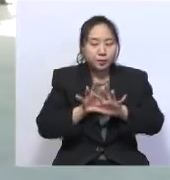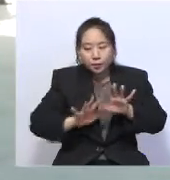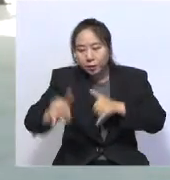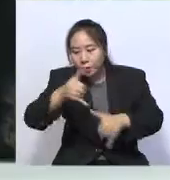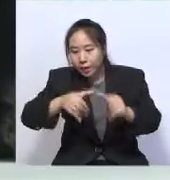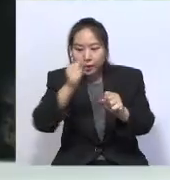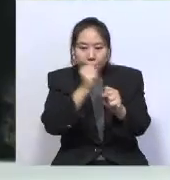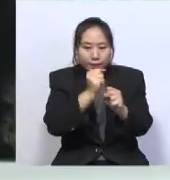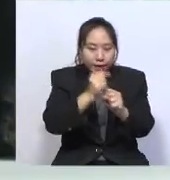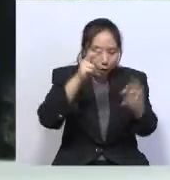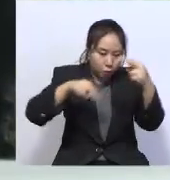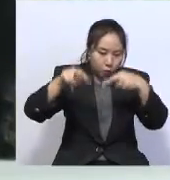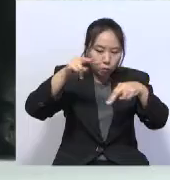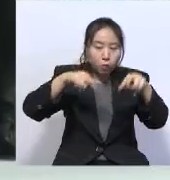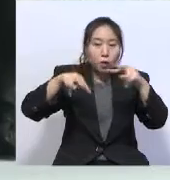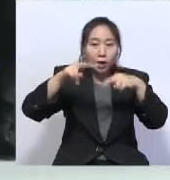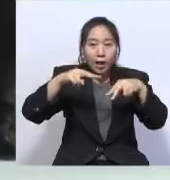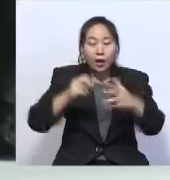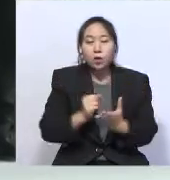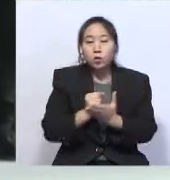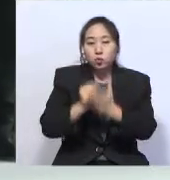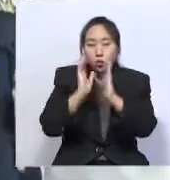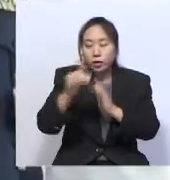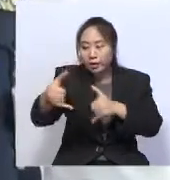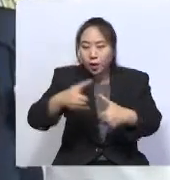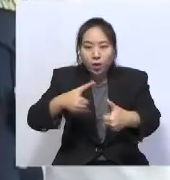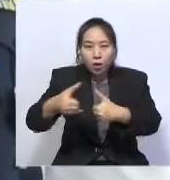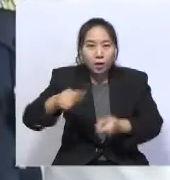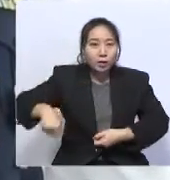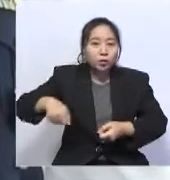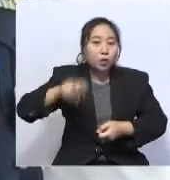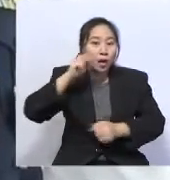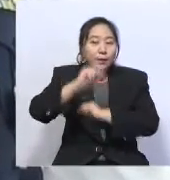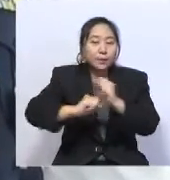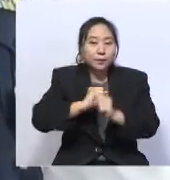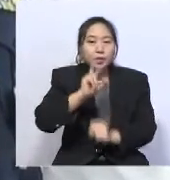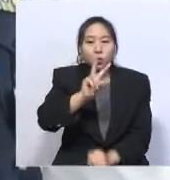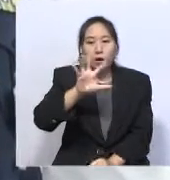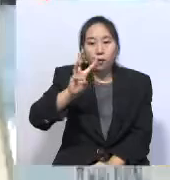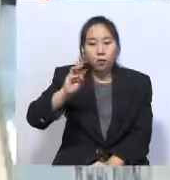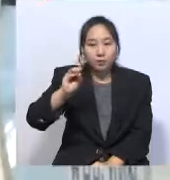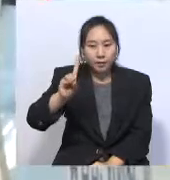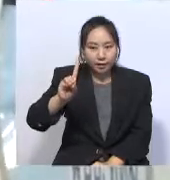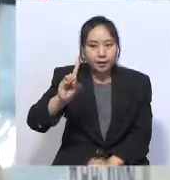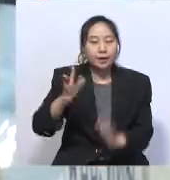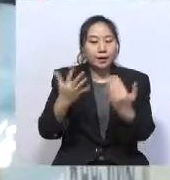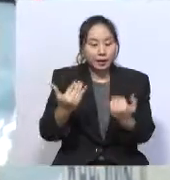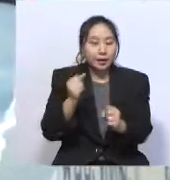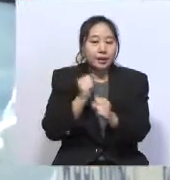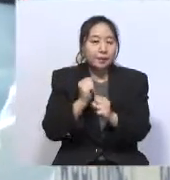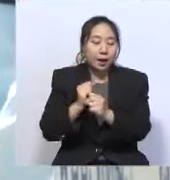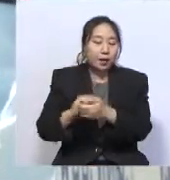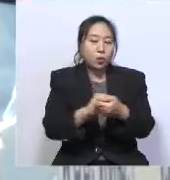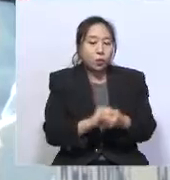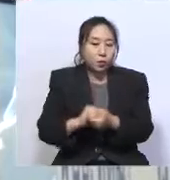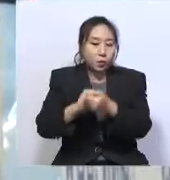การอำนวยความสะดวกและปลอดภัยแก่ผู้โดยสารในช่วงเทศกาลสงกรานต์ปี2561ค่ะซึ่งเป็นการบูรณาการทำงานร่ว